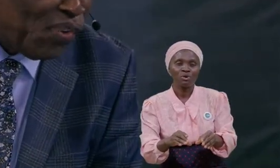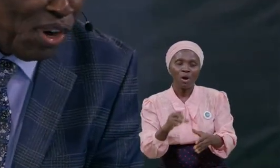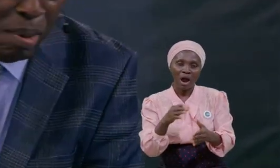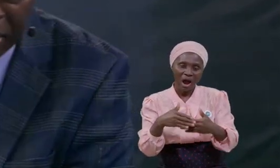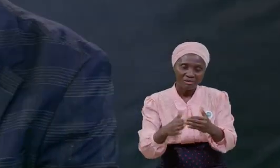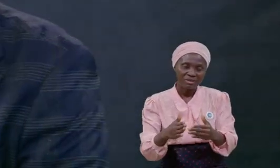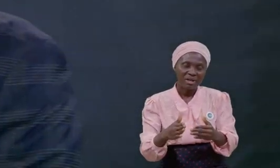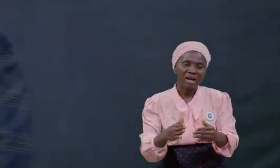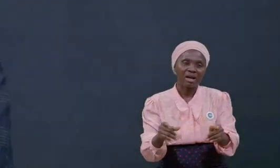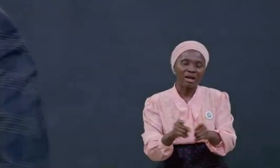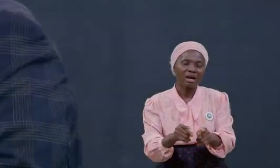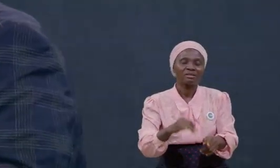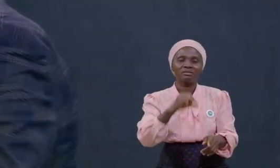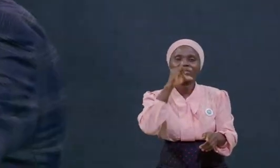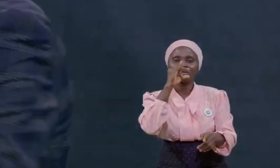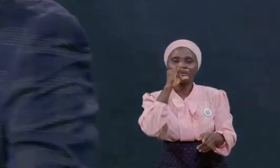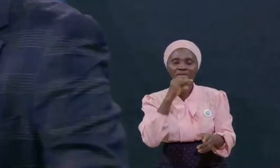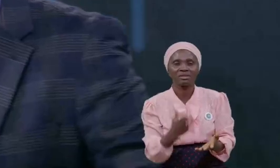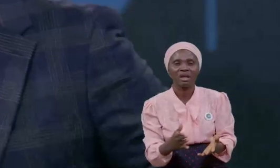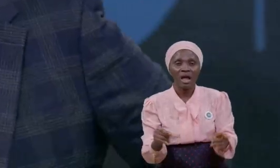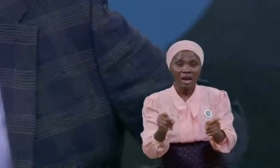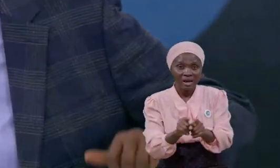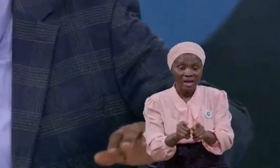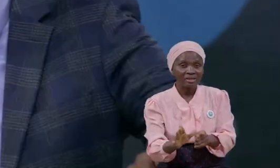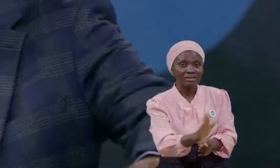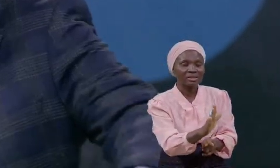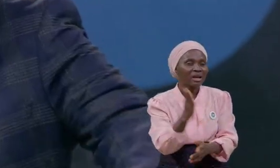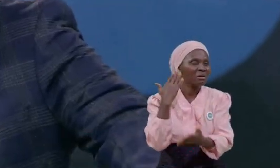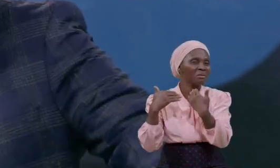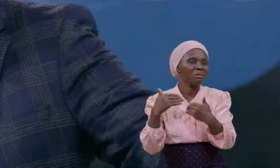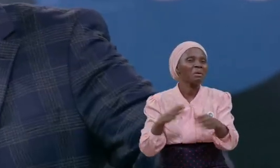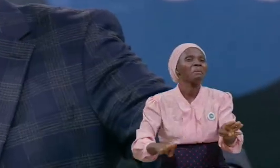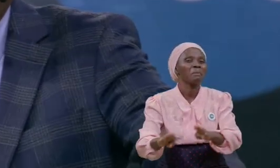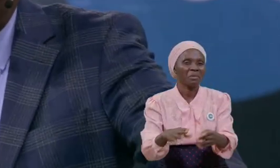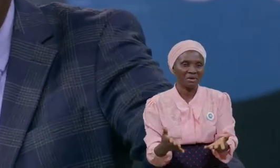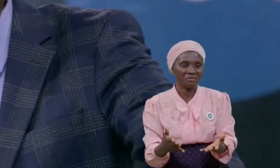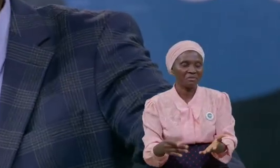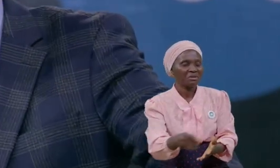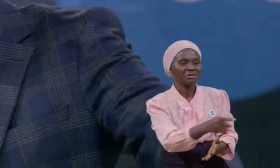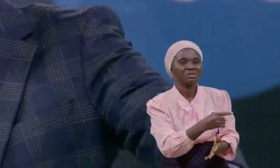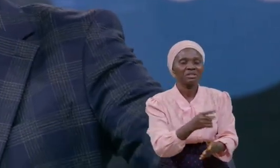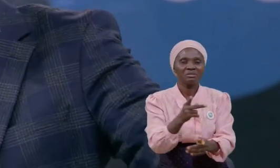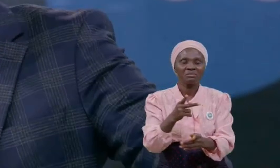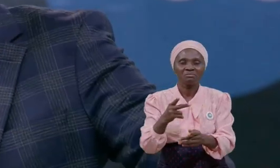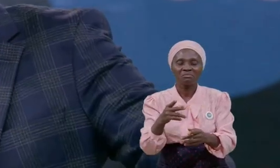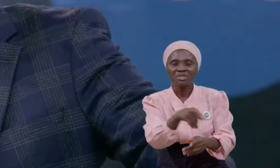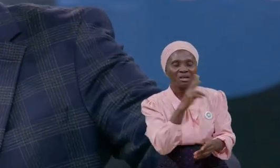ce qu'ils buvaient. Ils cherchent les femmes comme ils le faisaient.